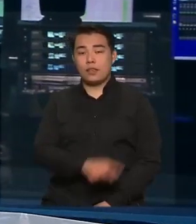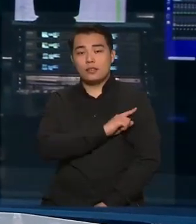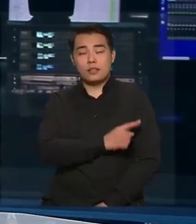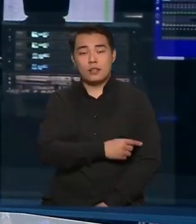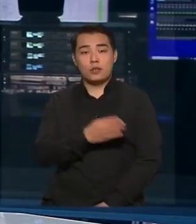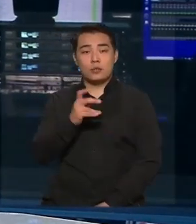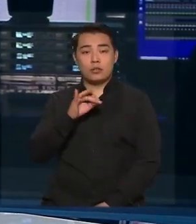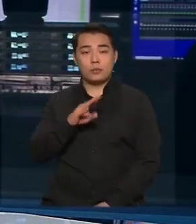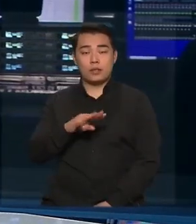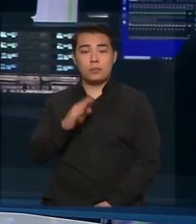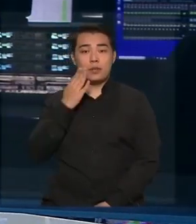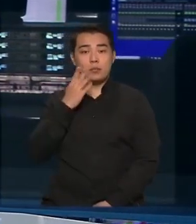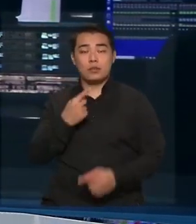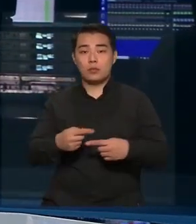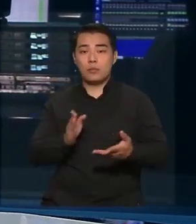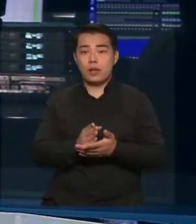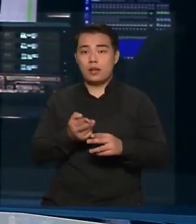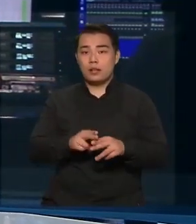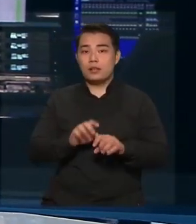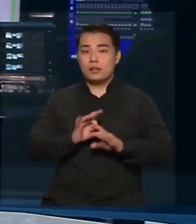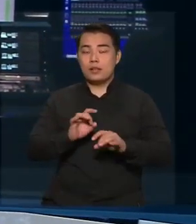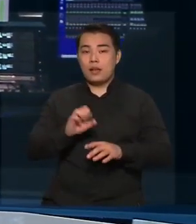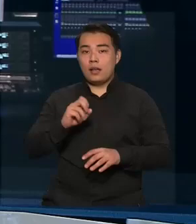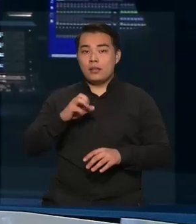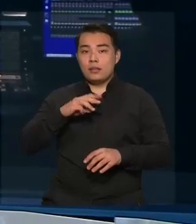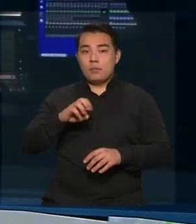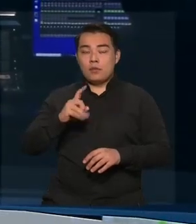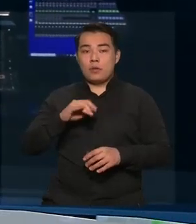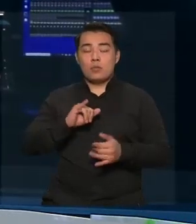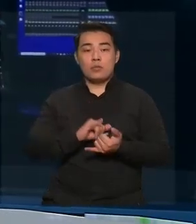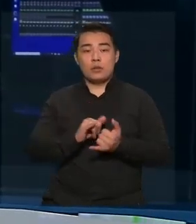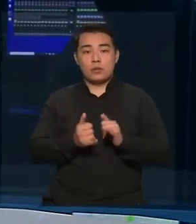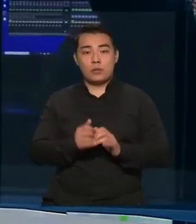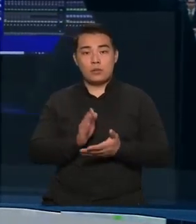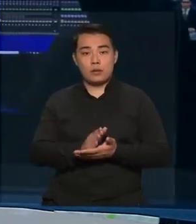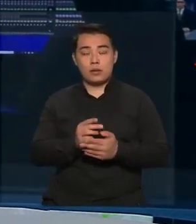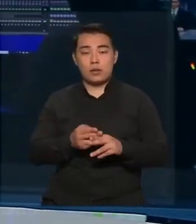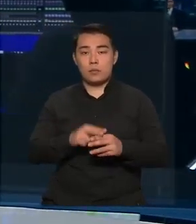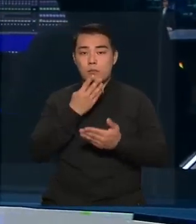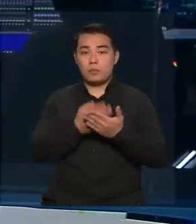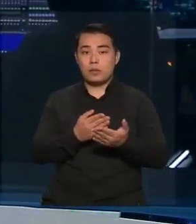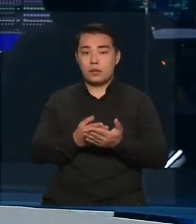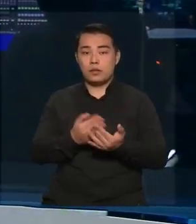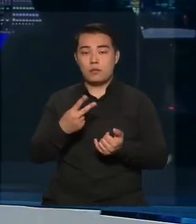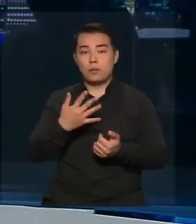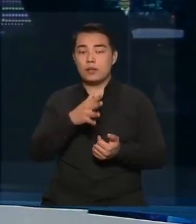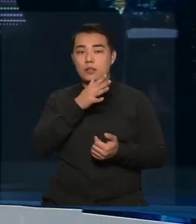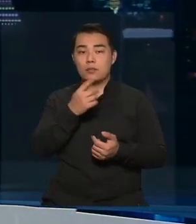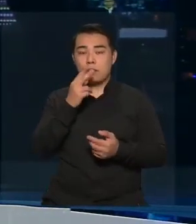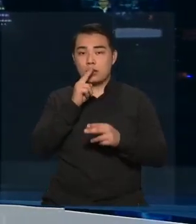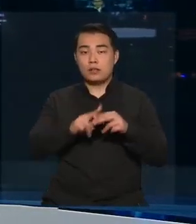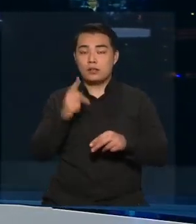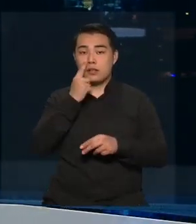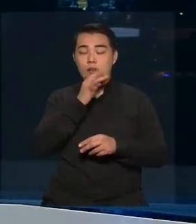Сильная духом и пример для других. Так говорят об Асем Мергимбаевой из Усть-Каменогорска. В 25 лет она потеряла зрение. И тогда